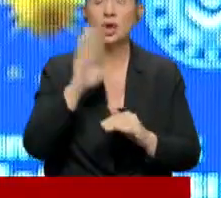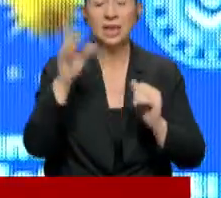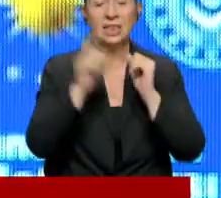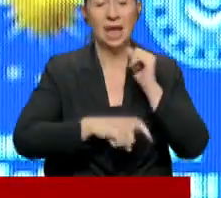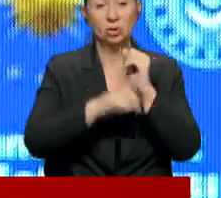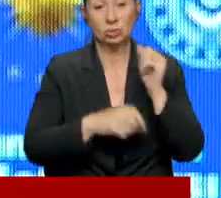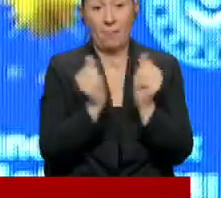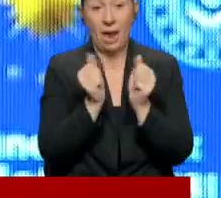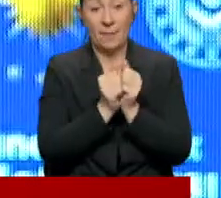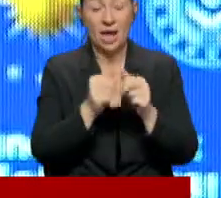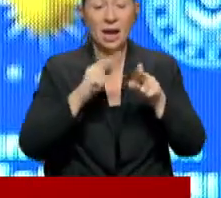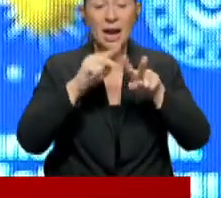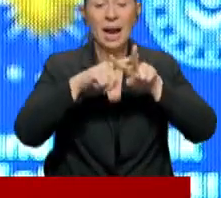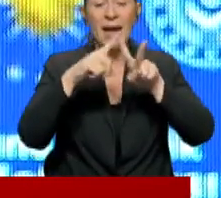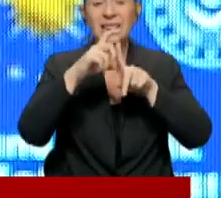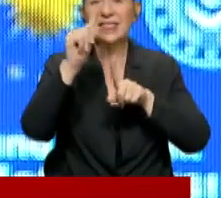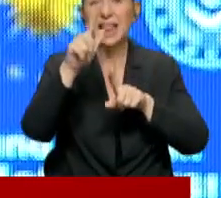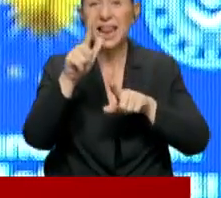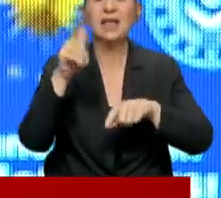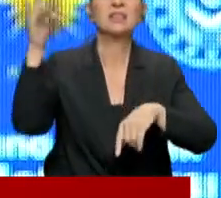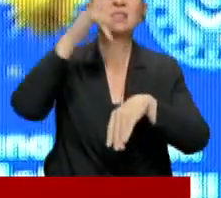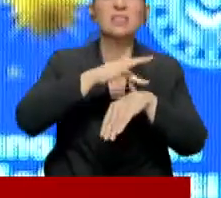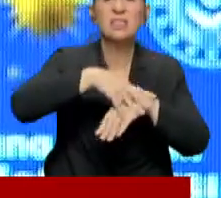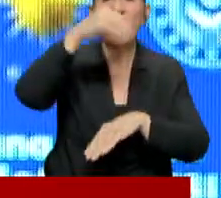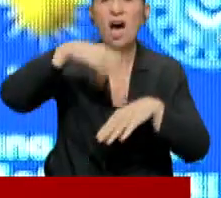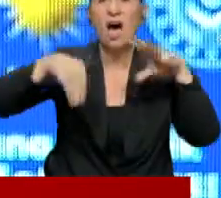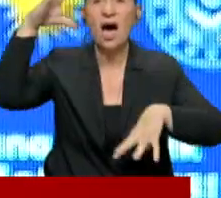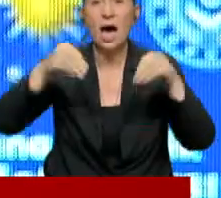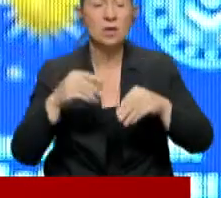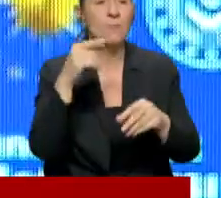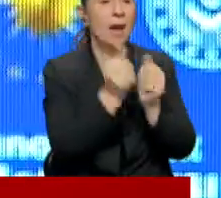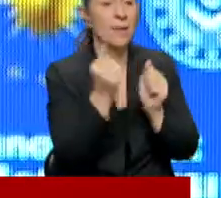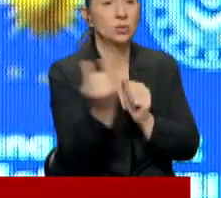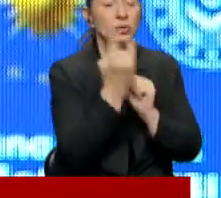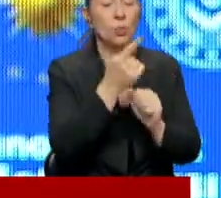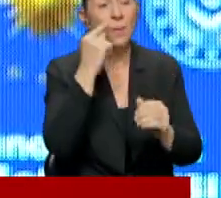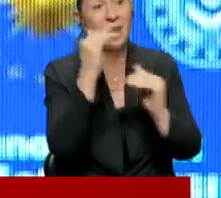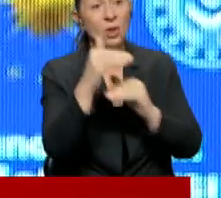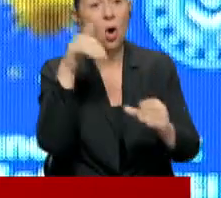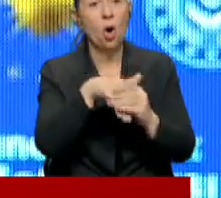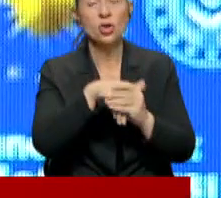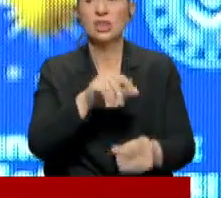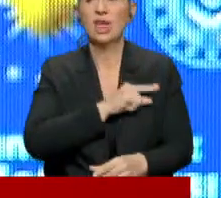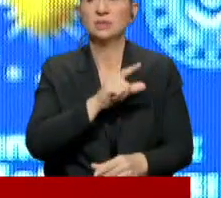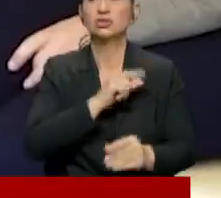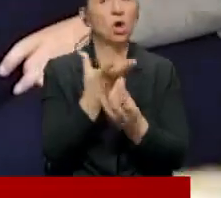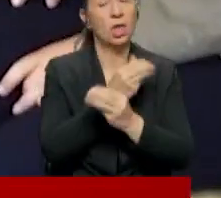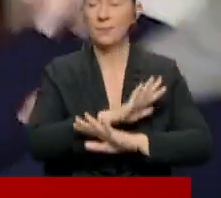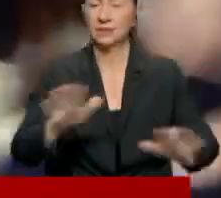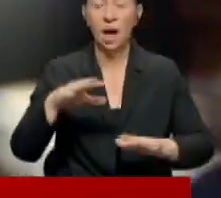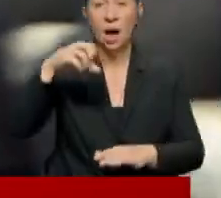teröristlerle kandilde dağlarda dolaşanlar bu milletin oylarının temsilcisi olamaz